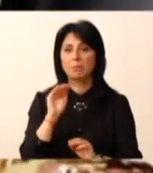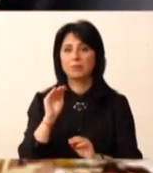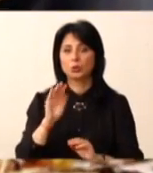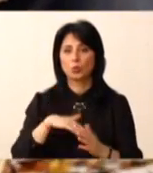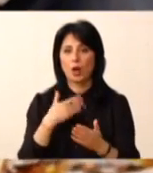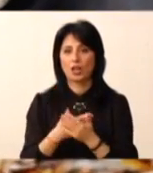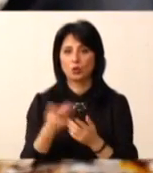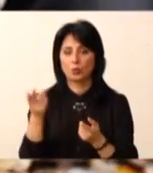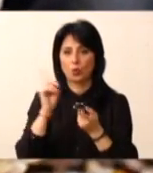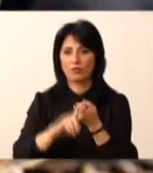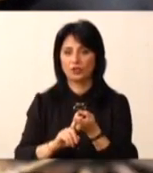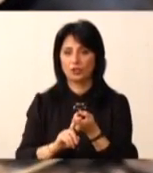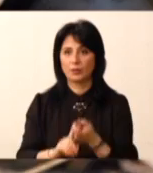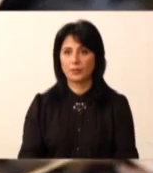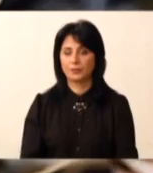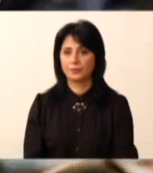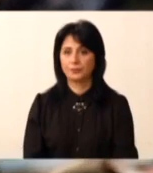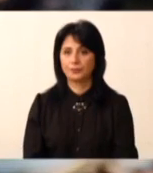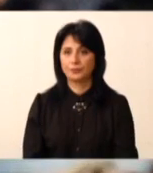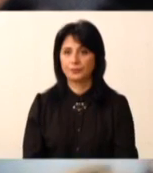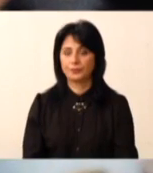ფიზიკურ აქტივობას უკავშირდება.